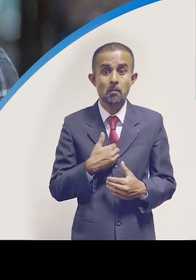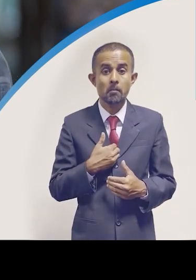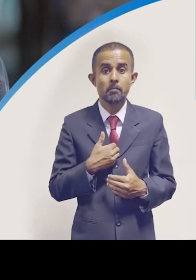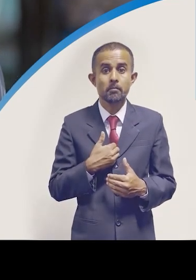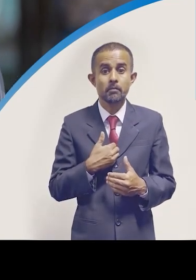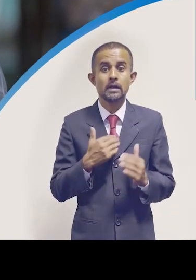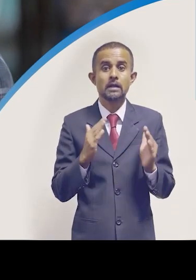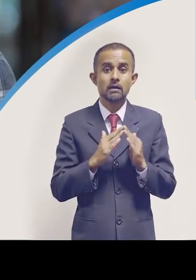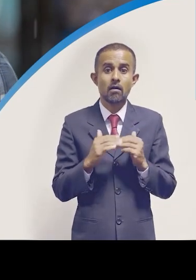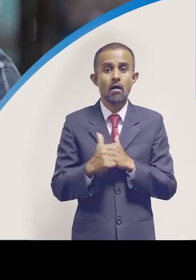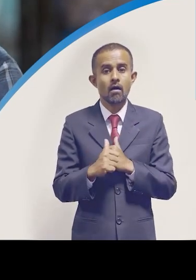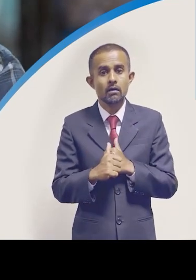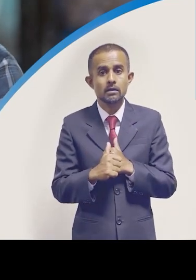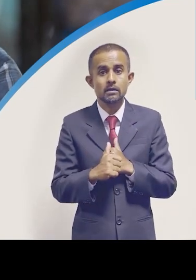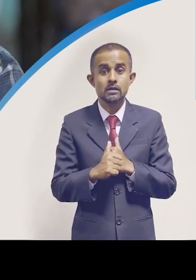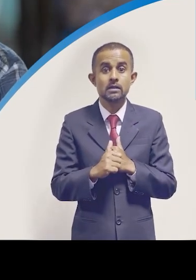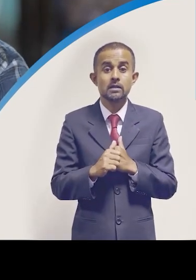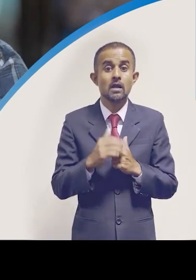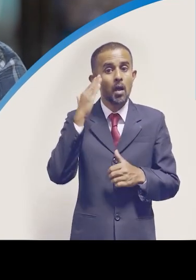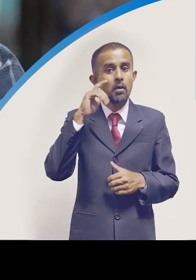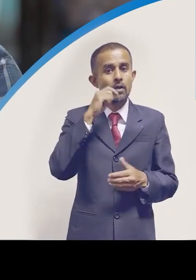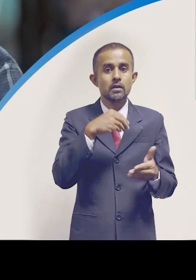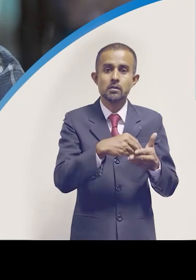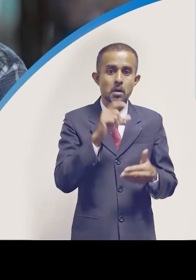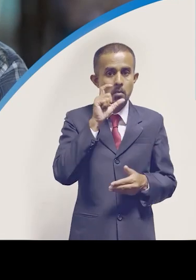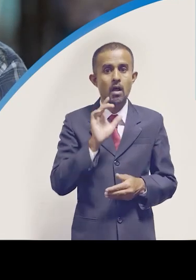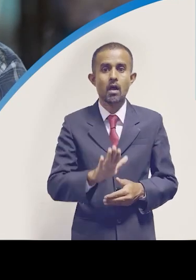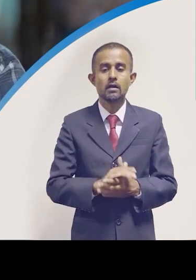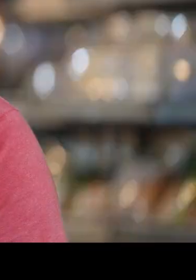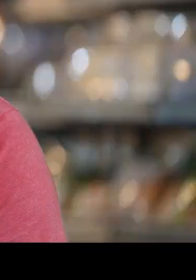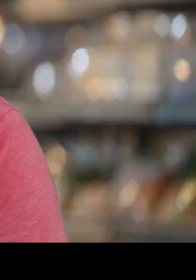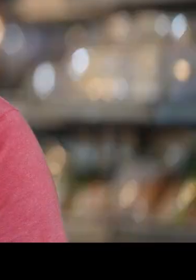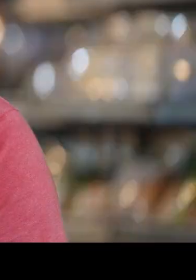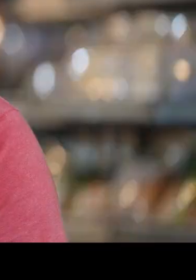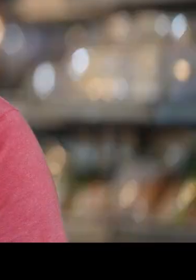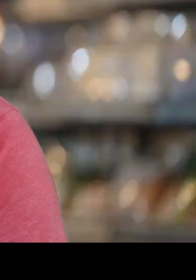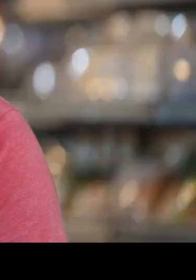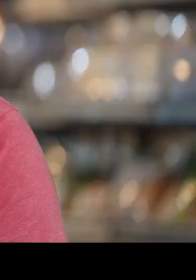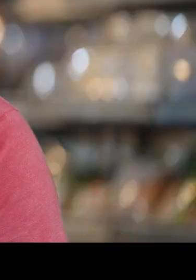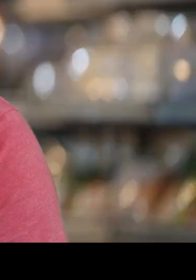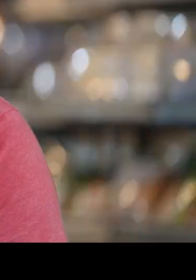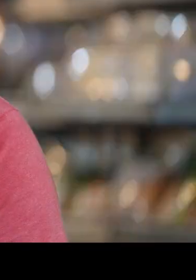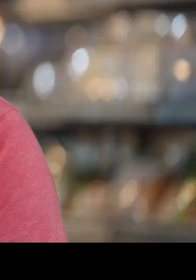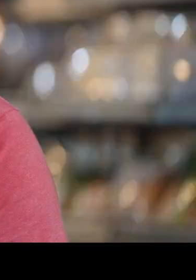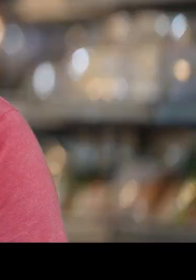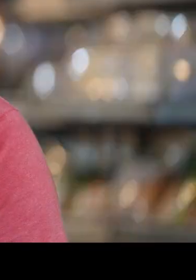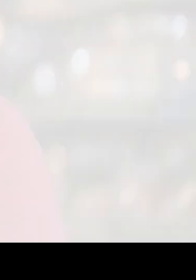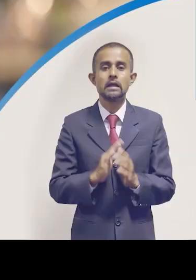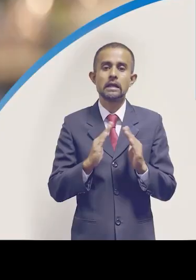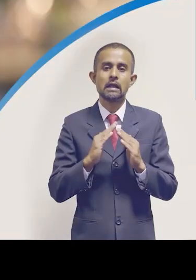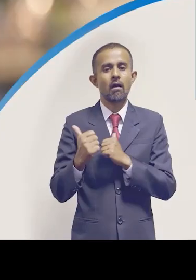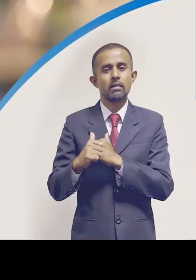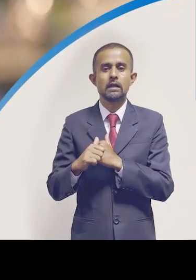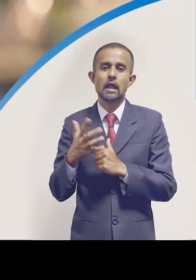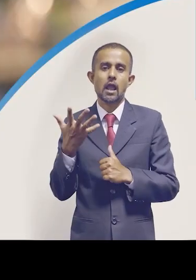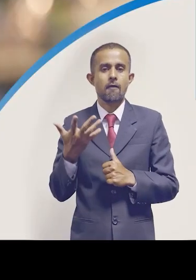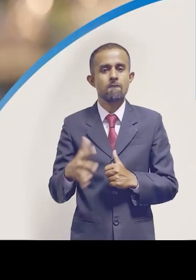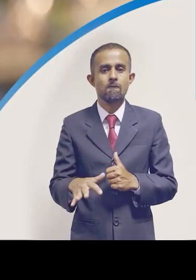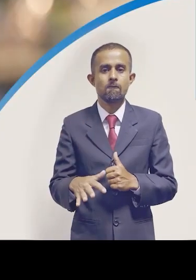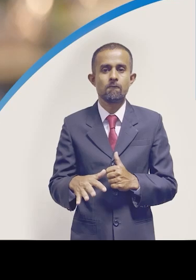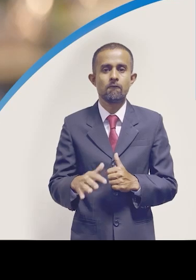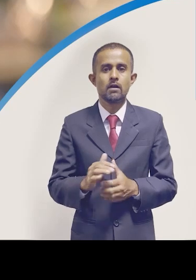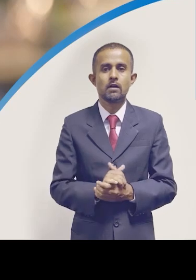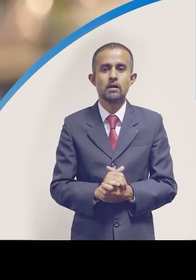මටත් ගියා කරගෙන ගියා අම්මලා තාත්තා බලන් ඉන්නවා. කී ඒ තුසි තරංග කුමාර මහතා ගේ හදලා